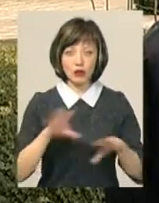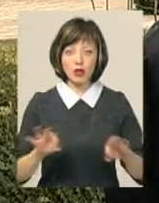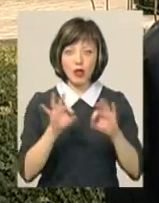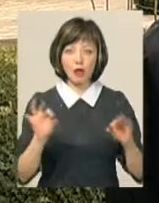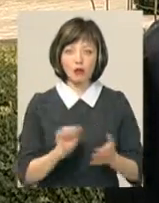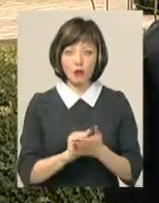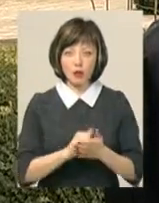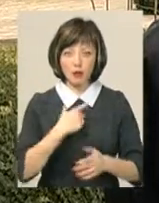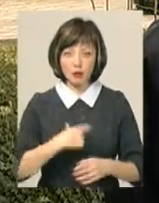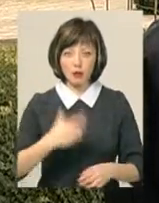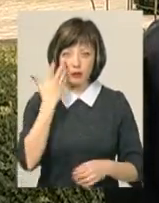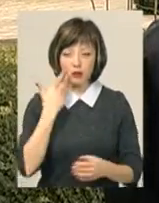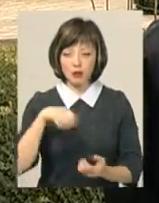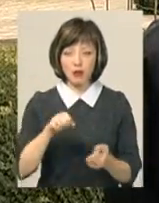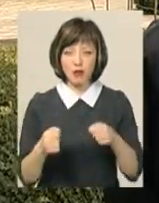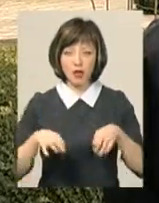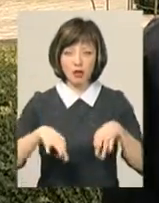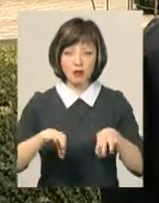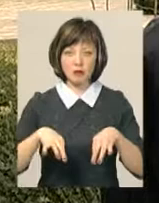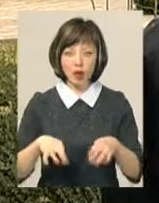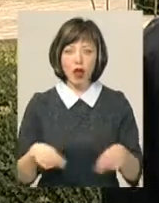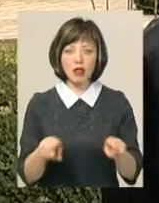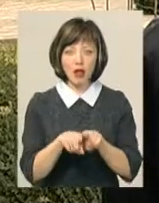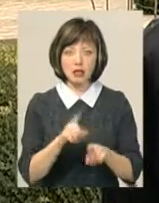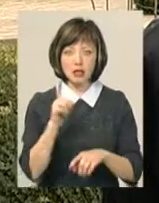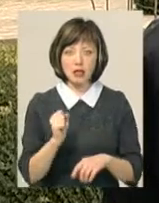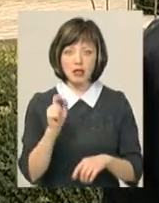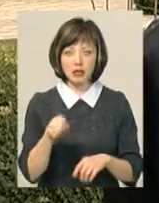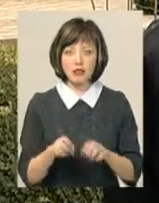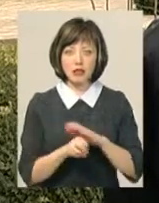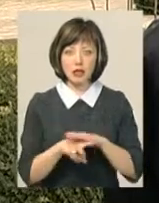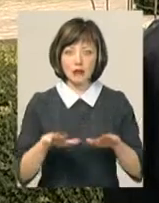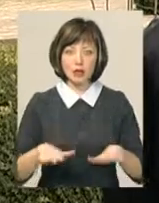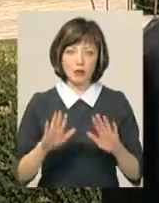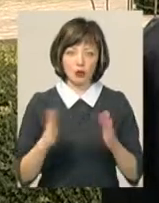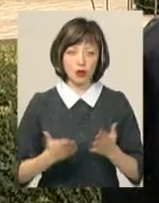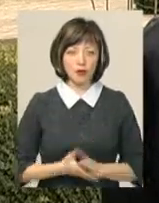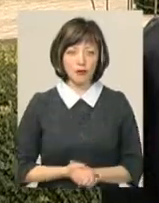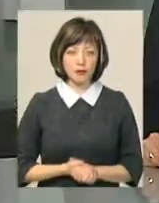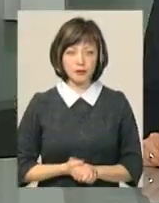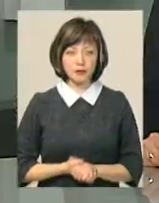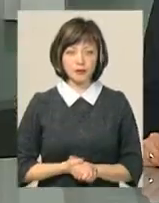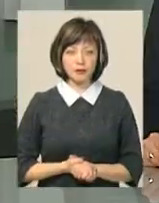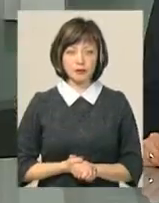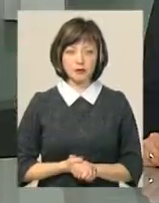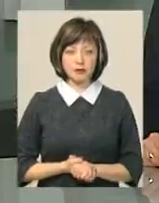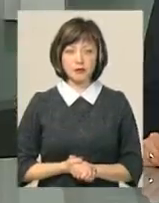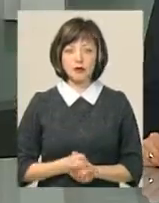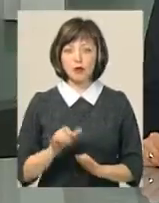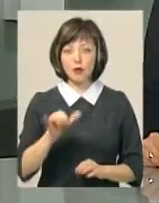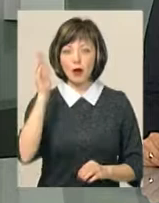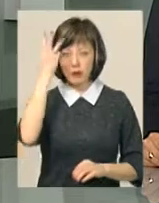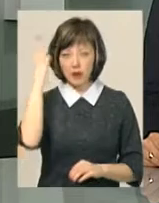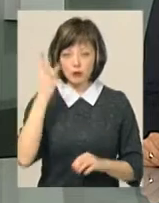ніяких документів про собі під час керування транспортного засобу, а також за те, що він утікав з місця події. У